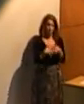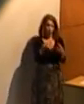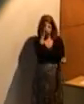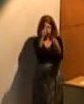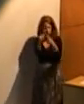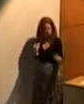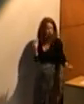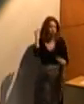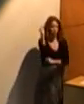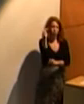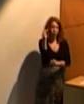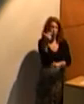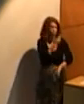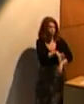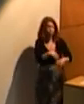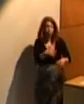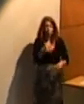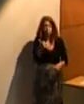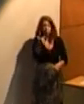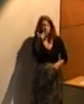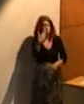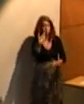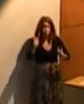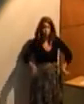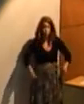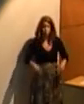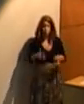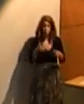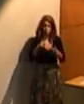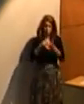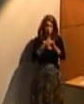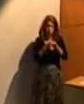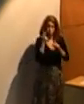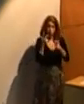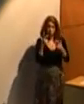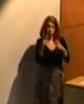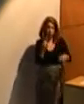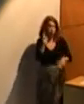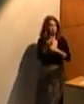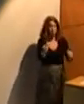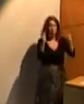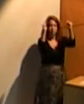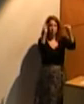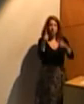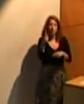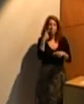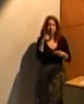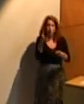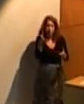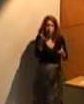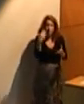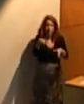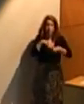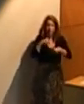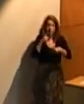ils me faire couper tout ou partie de mes fonctionnalités pour justement accéder à autre chose c'est là que je crois que vous parlez de vertigineux moi je dis je